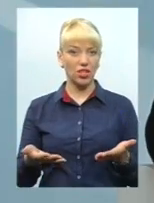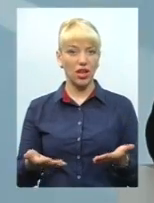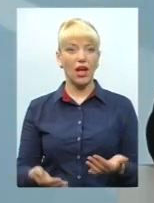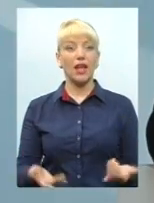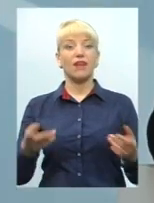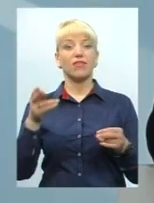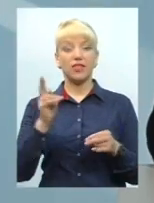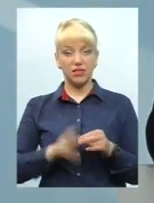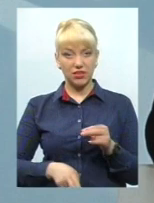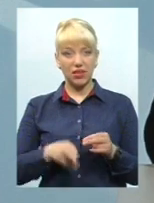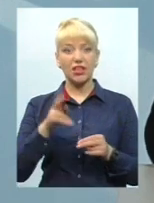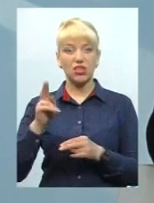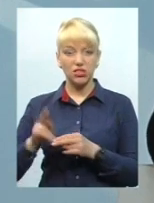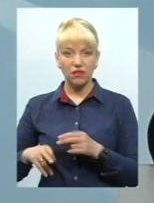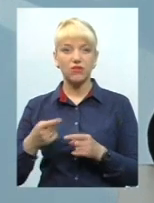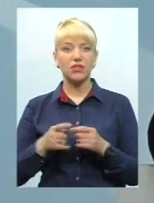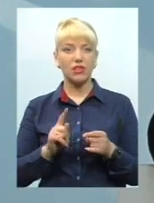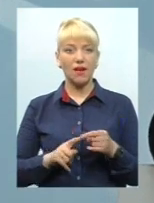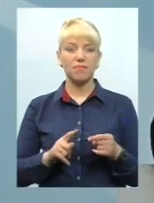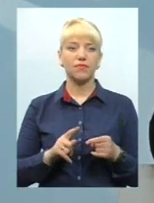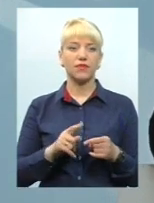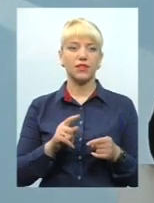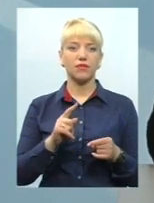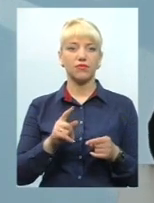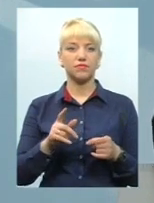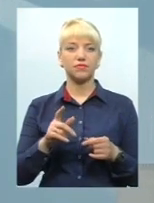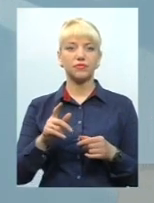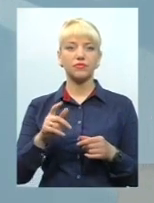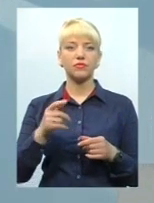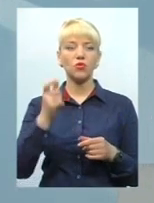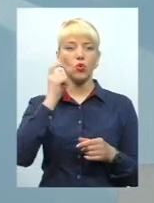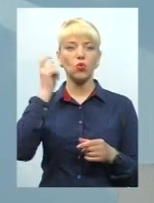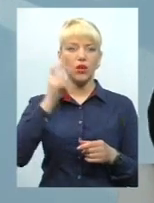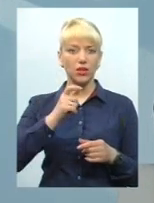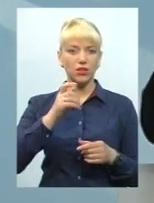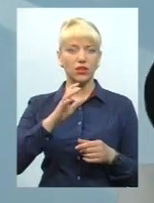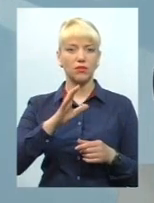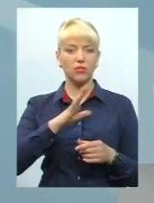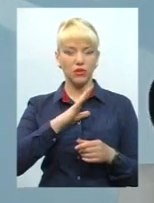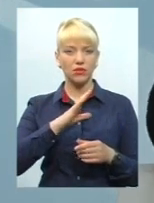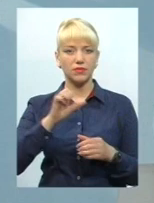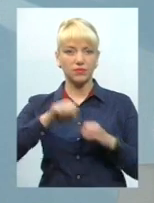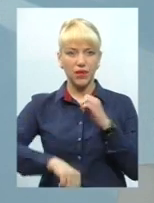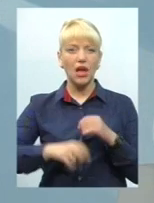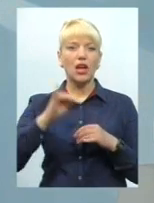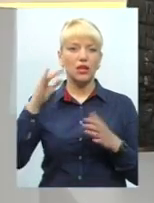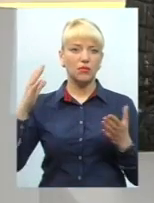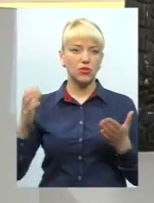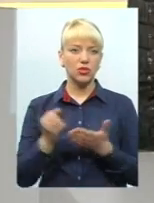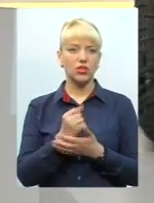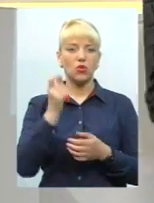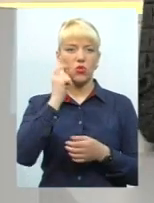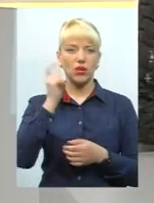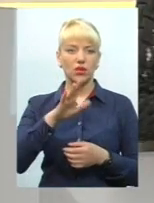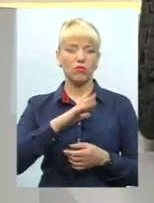та потуга переважила нашу силу, значить, і Україна була повернута в полону Росії. Частково,